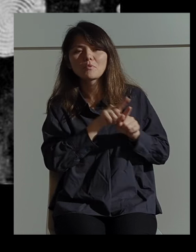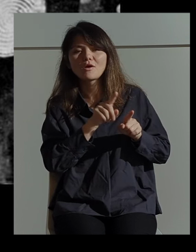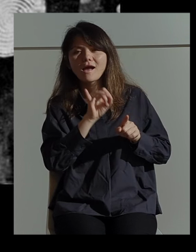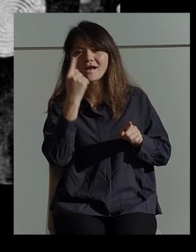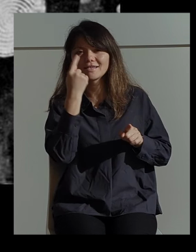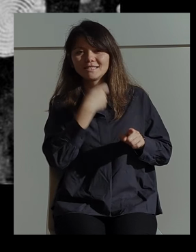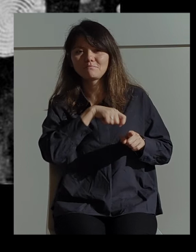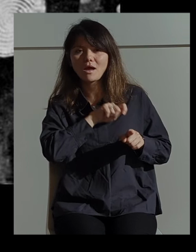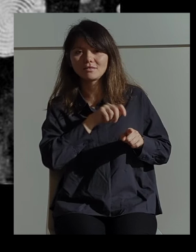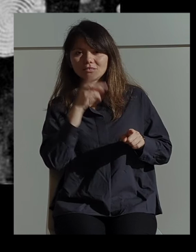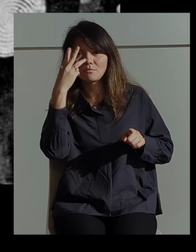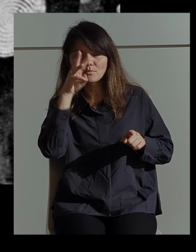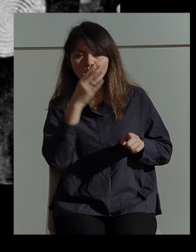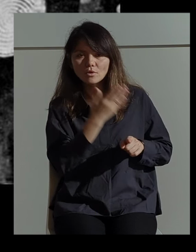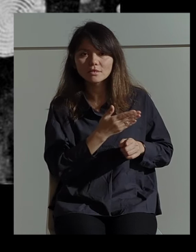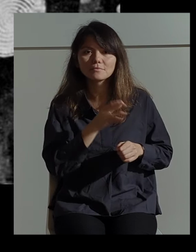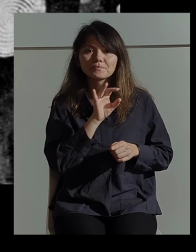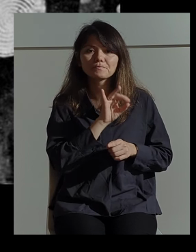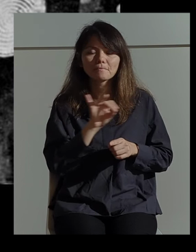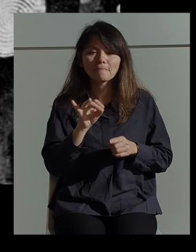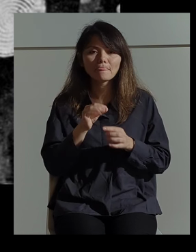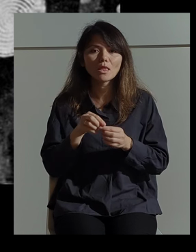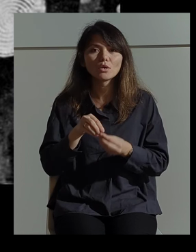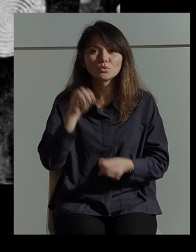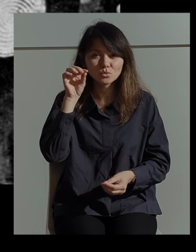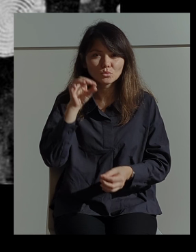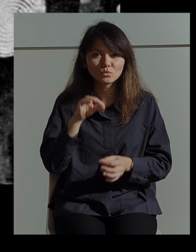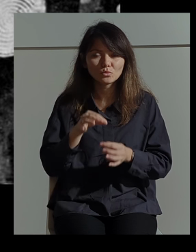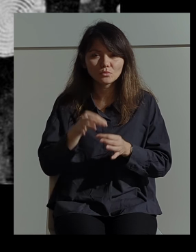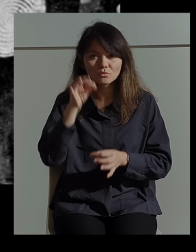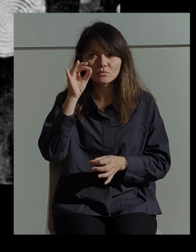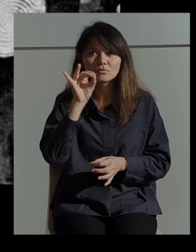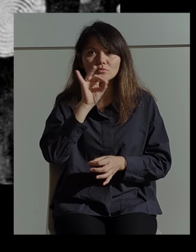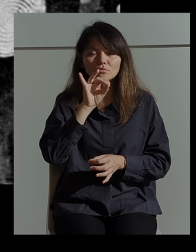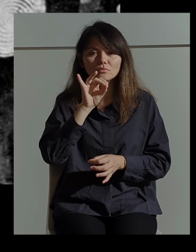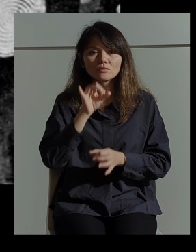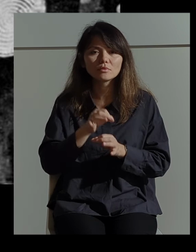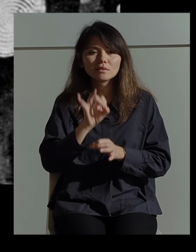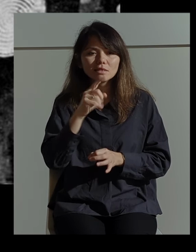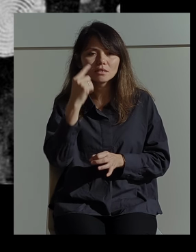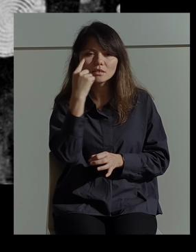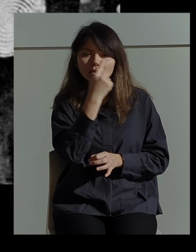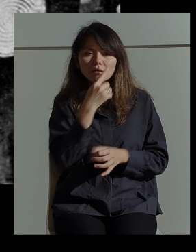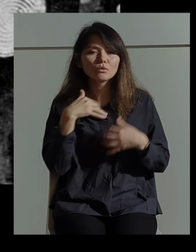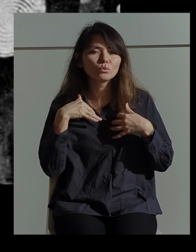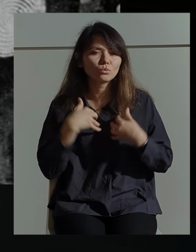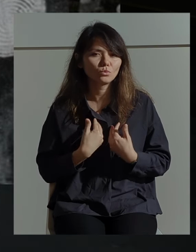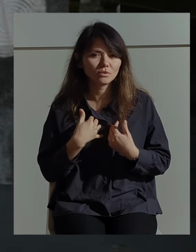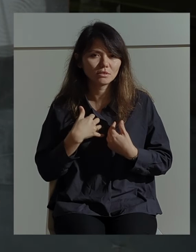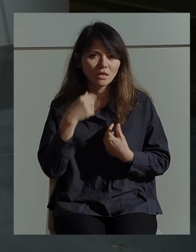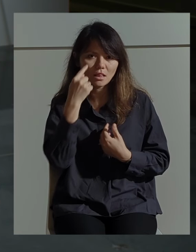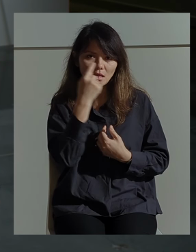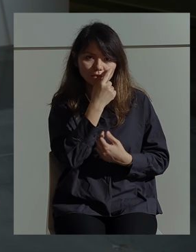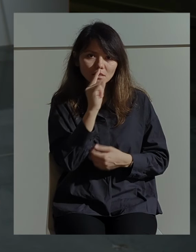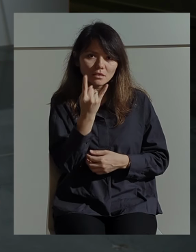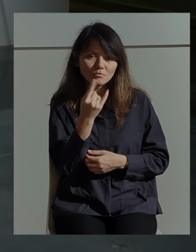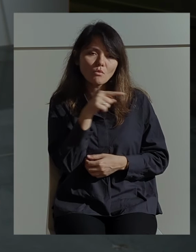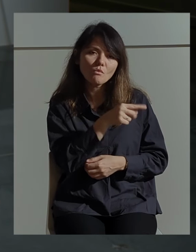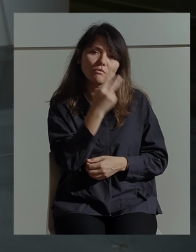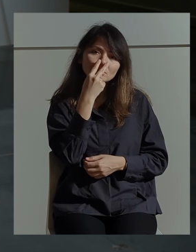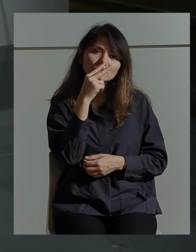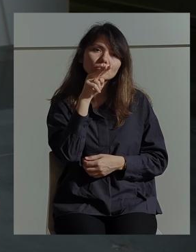Вот тросточка И на фоне всего этого прорезаются Грустные глаза ребёнка которыми он